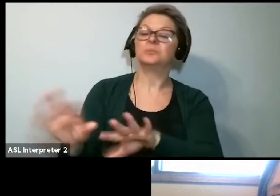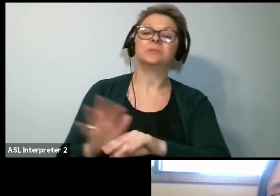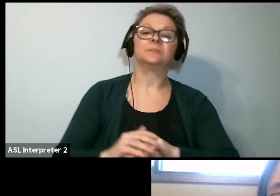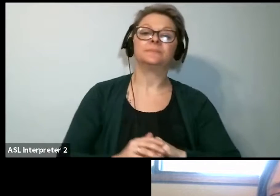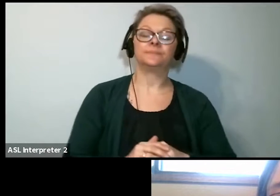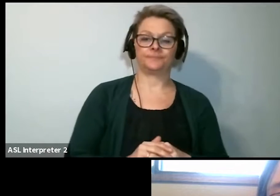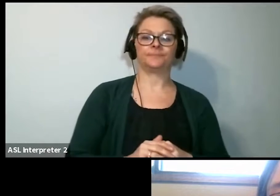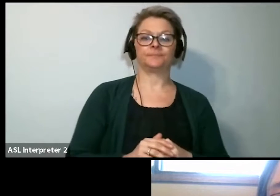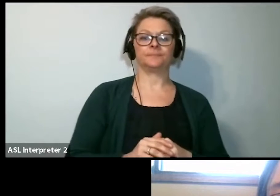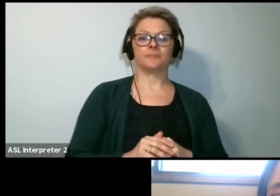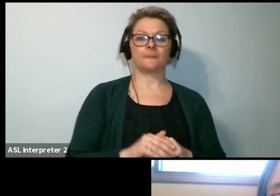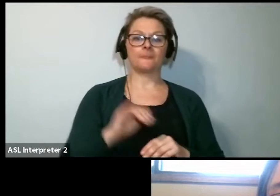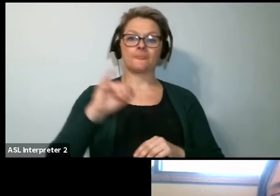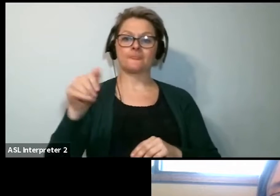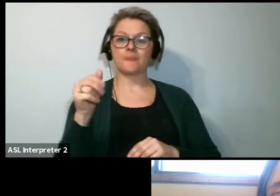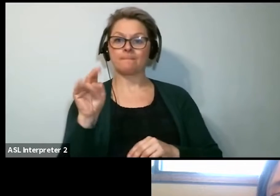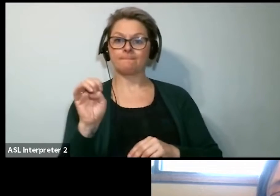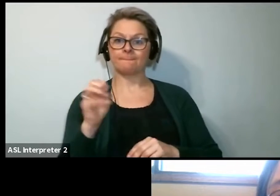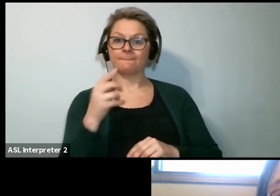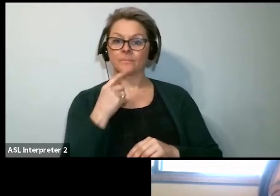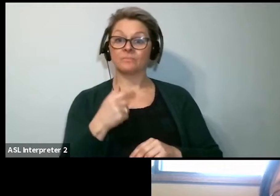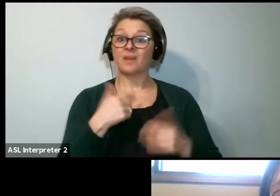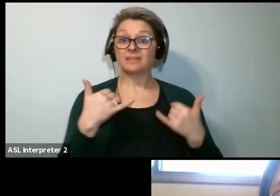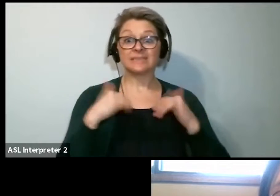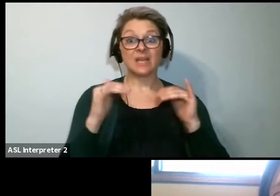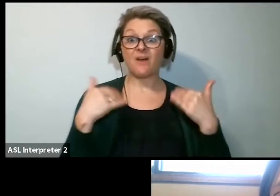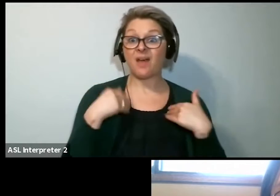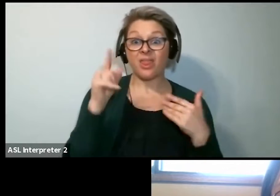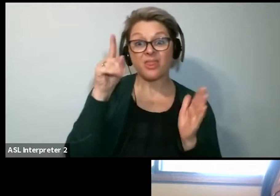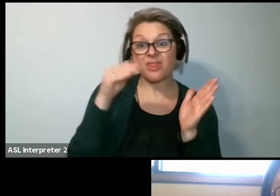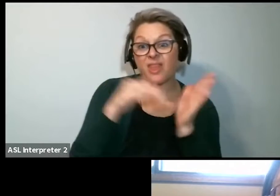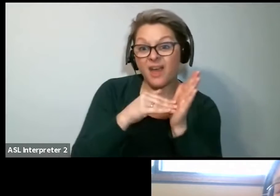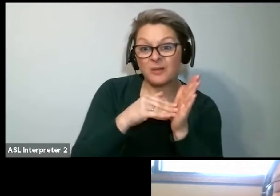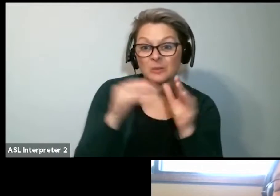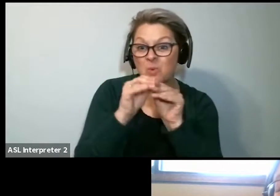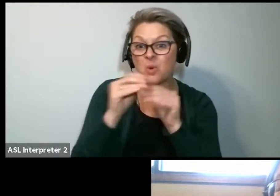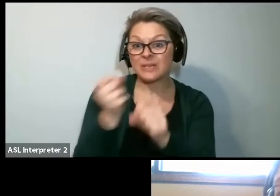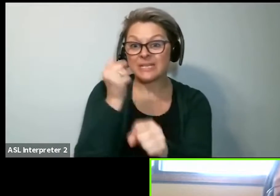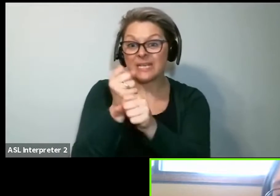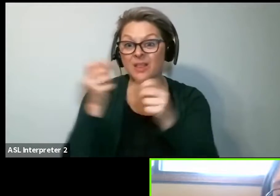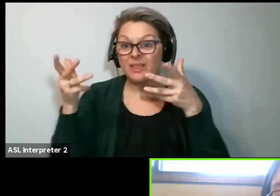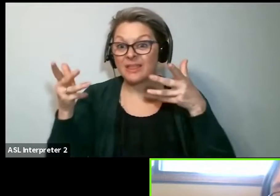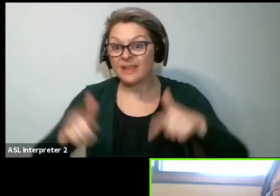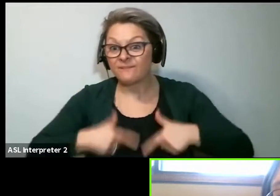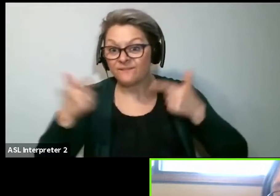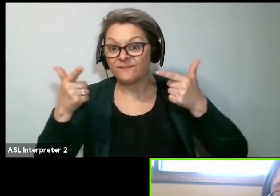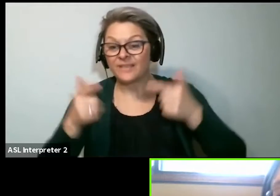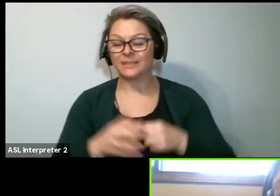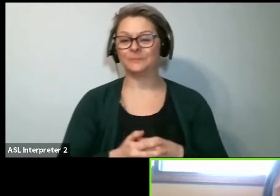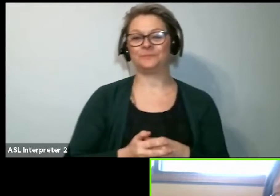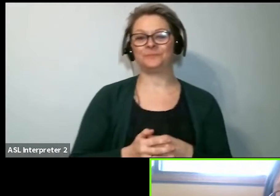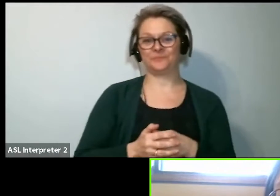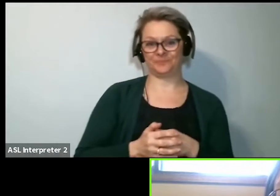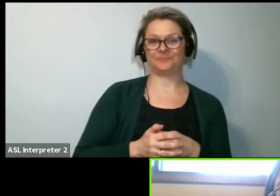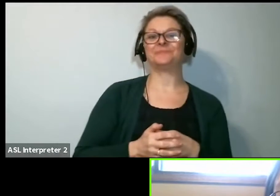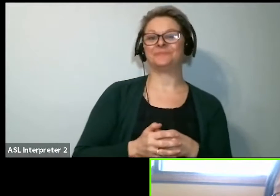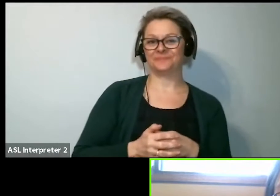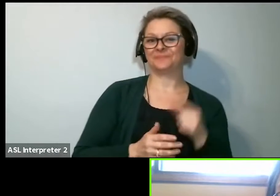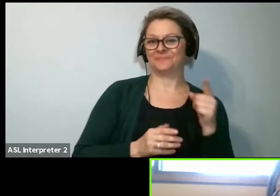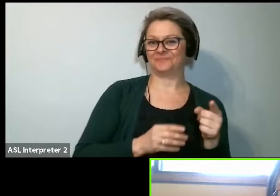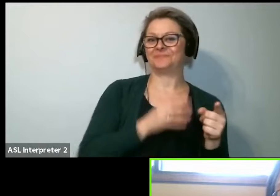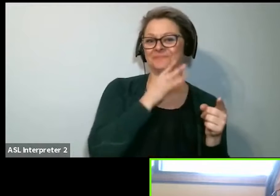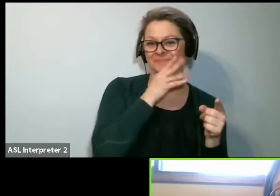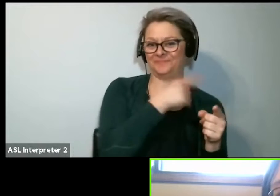What about I still have 1,000 more years to live? 我还想要再活1000年.